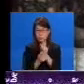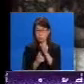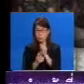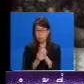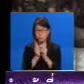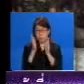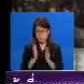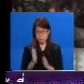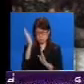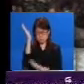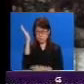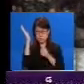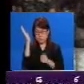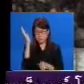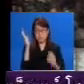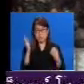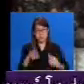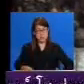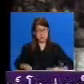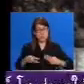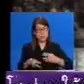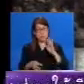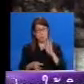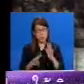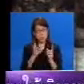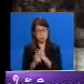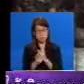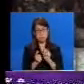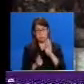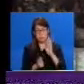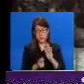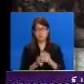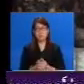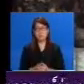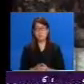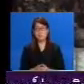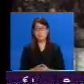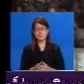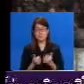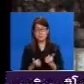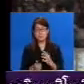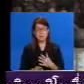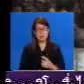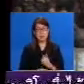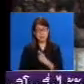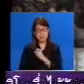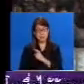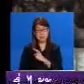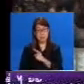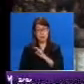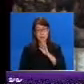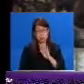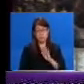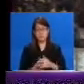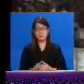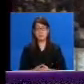ที่ที่มีชีวิตวิถีชีวิตวัฒนธรรมประเพณีนะครับแล้วก็การนับถือศาสนาซึ่งจะ